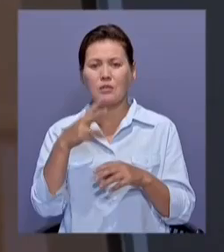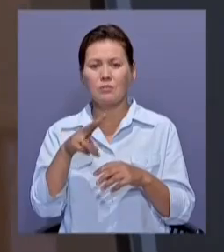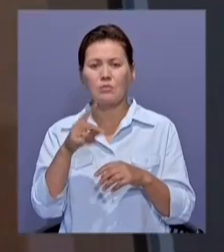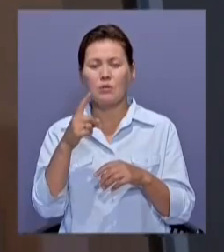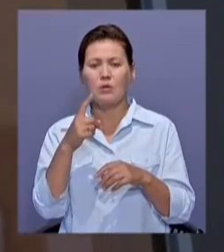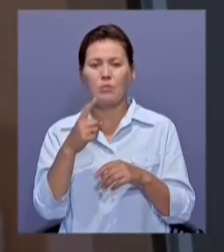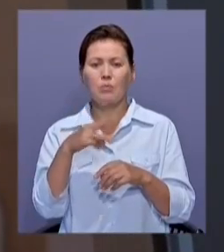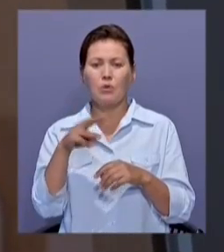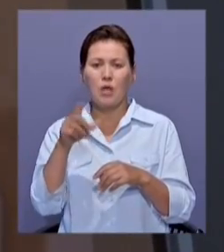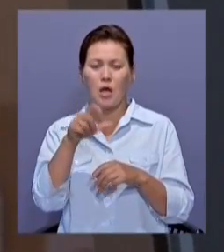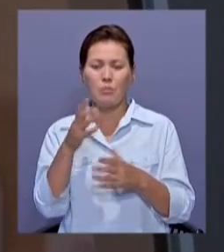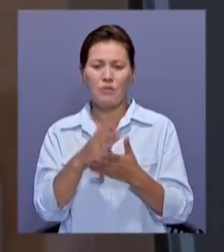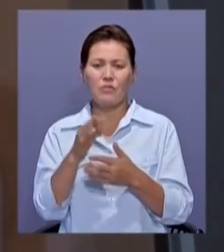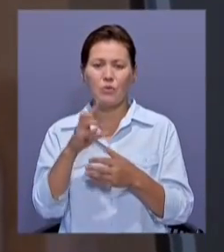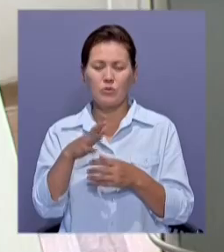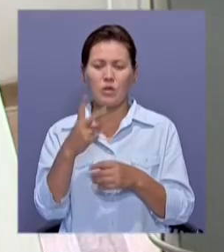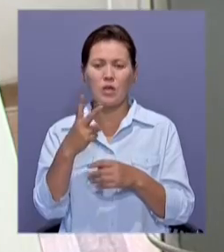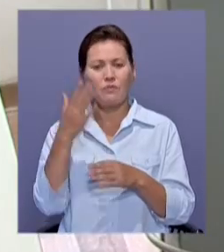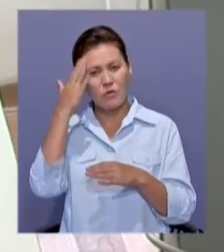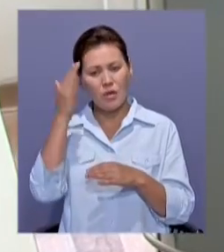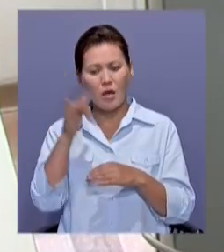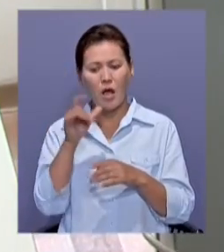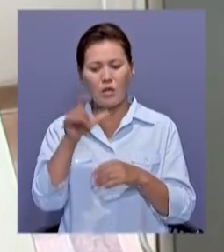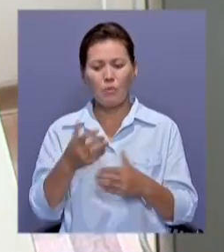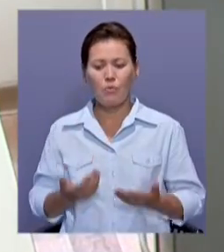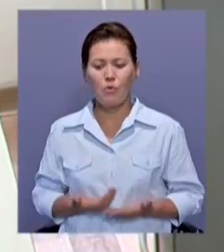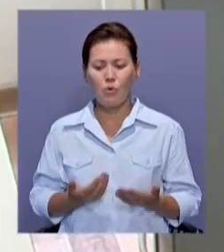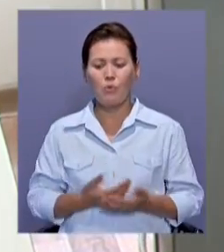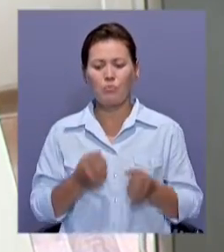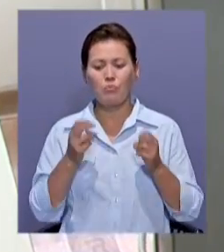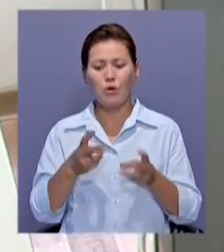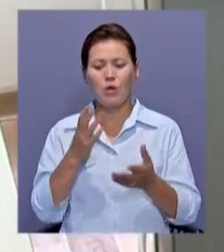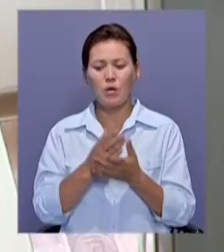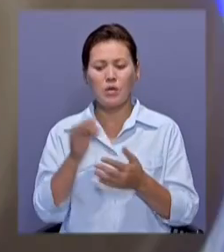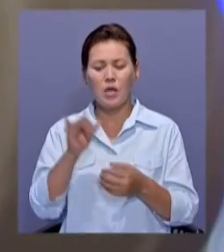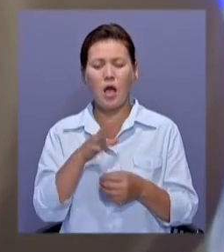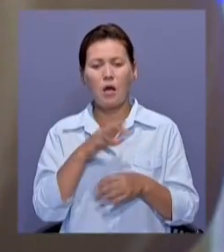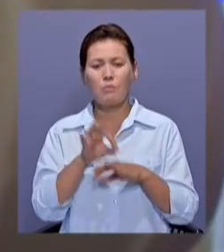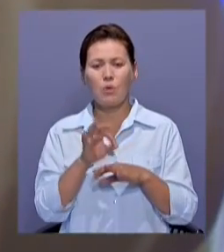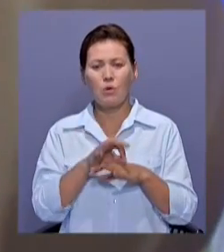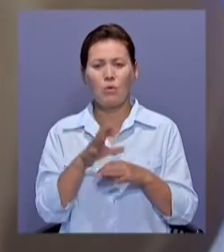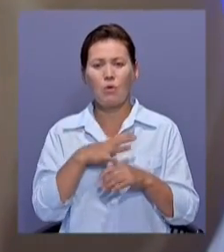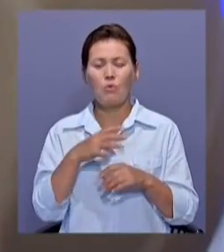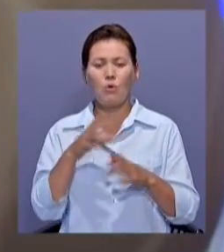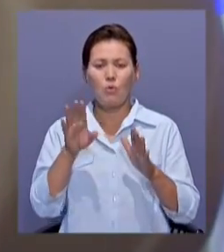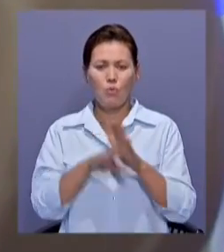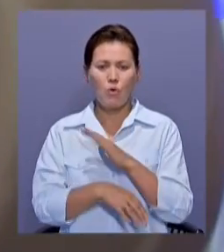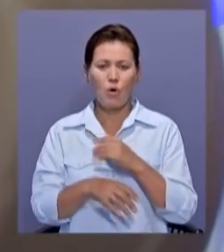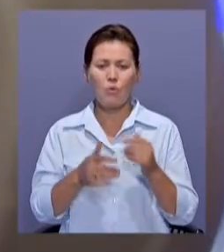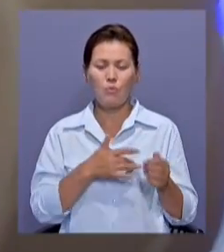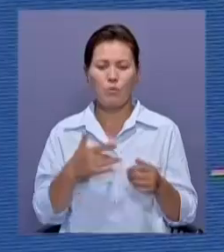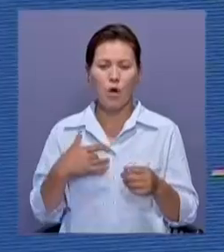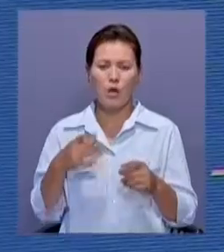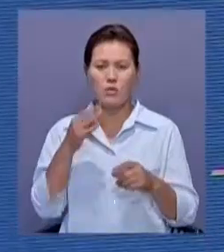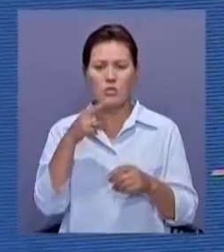адам шалдыққан. Вирустың дәл осы екі түрі адам өміріне аса қауіпті. Яғни ауру асқынған жағдайда өкпе